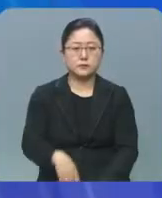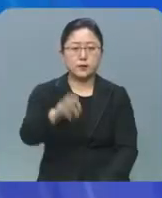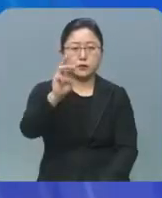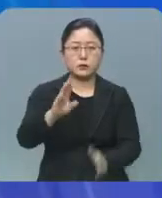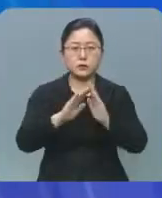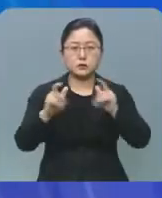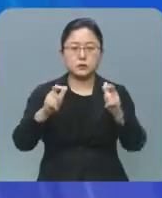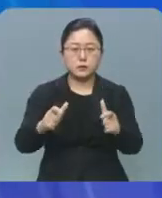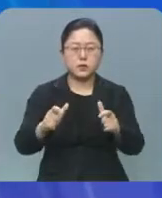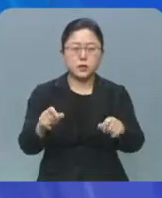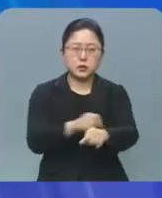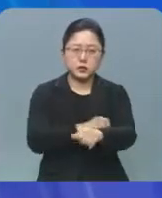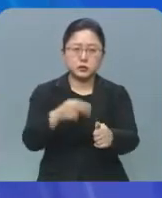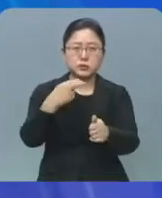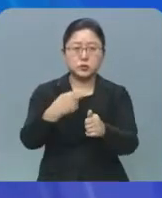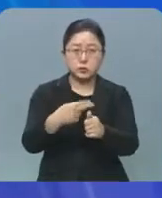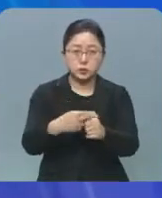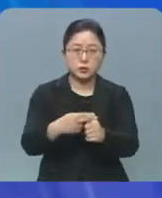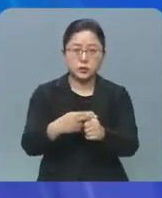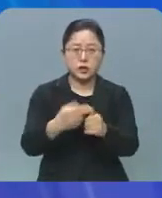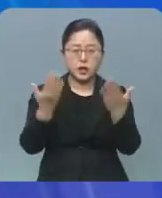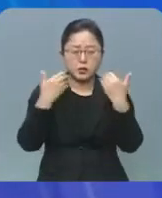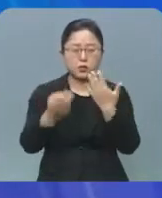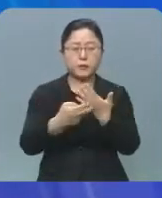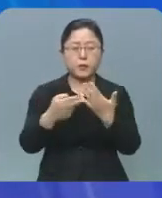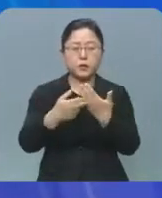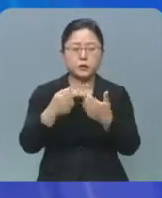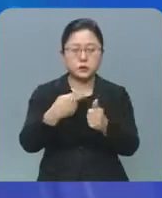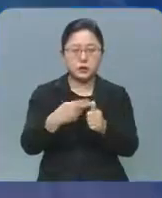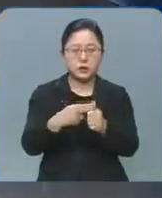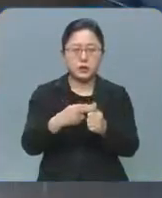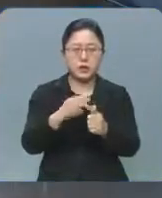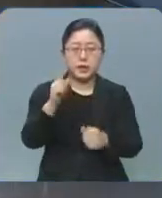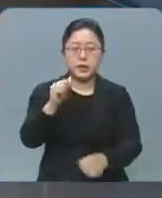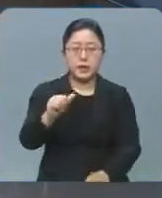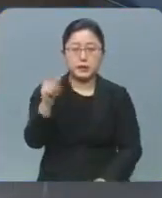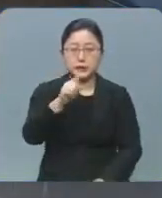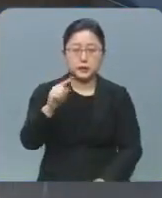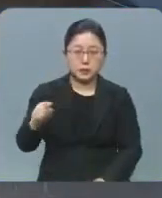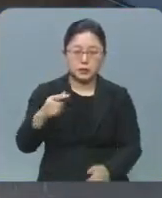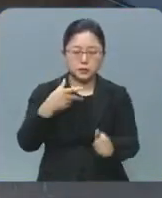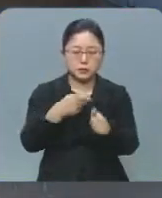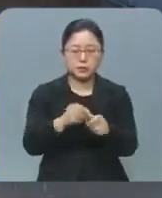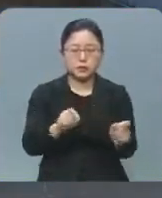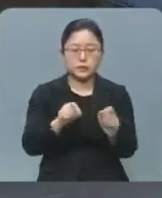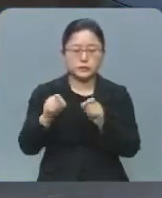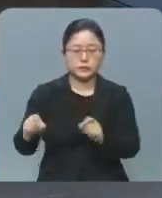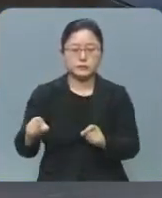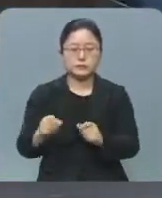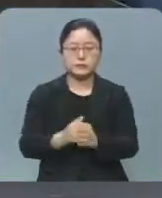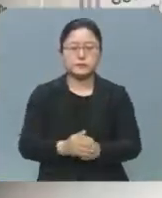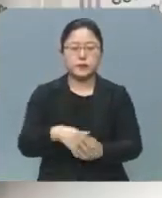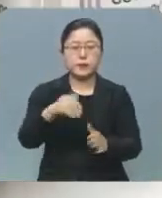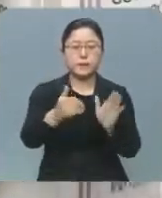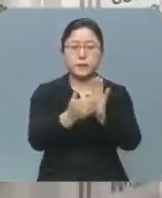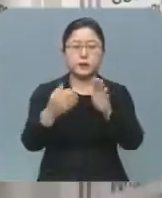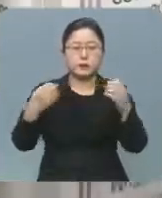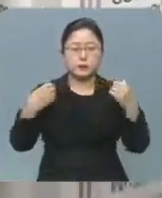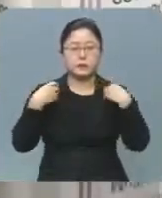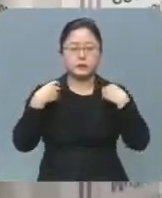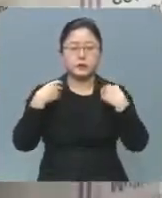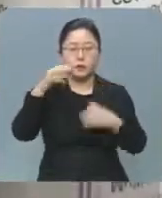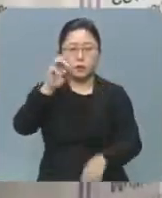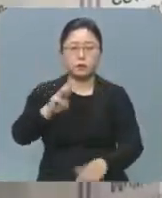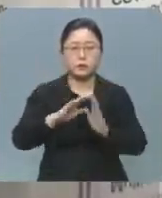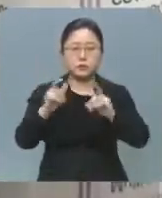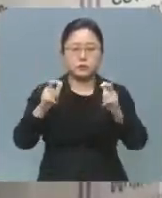광주와 전남 지역에서도 특수교육교사와 보건교사 등에 대한 아스트라제네카 백신 접종이 연기됐습니다. 방역당국은